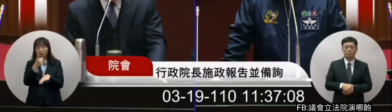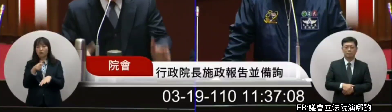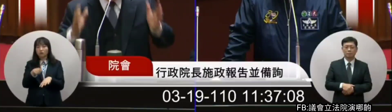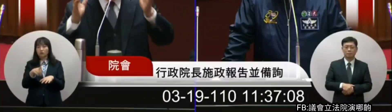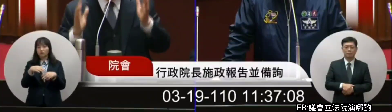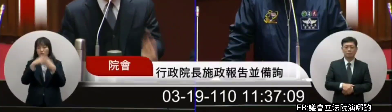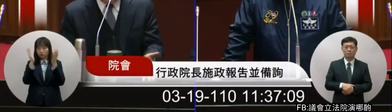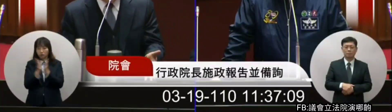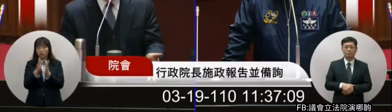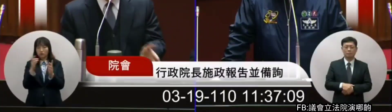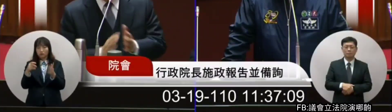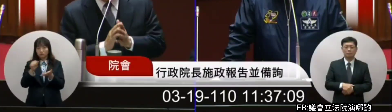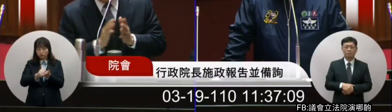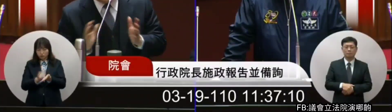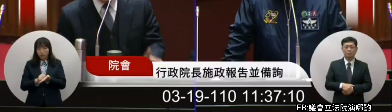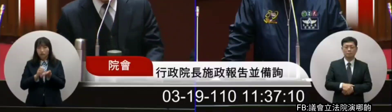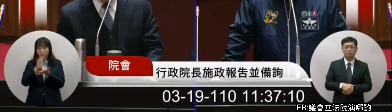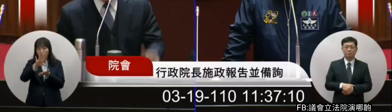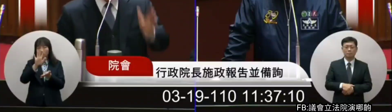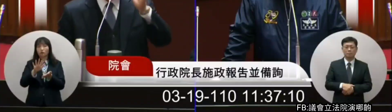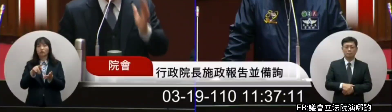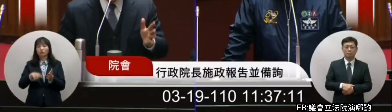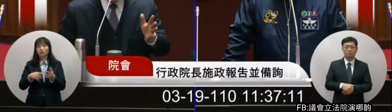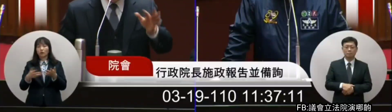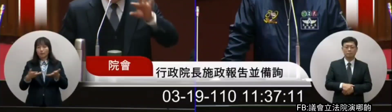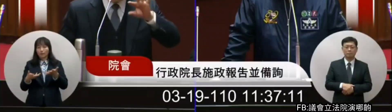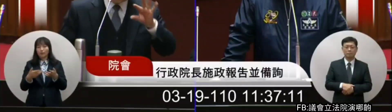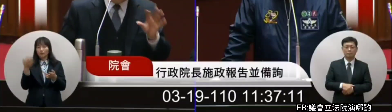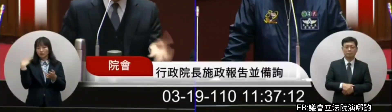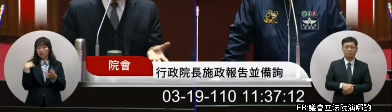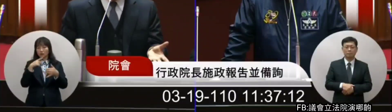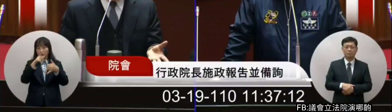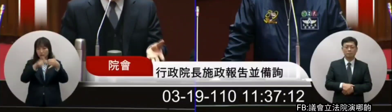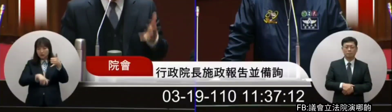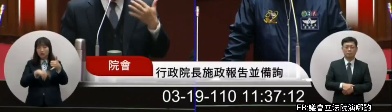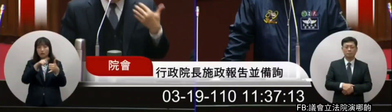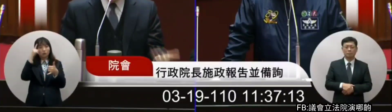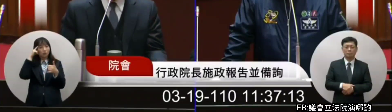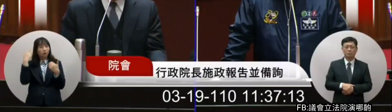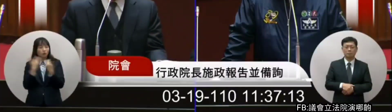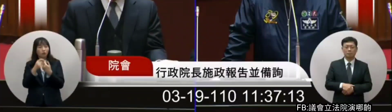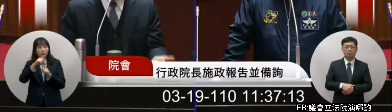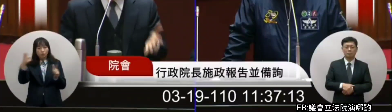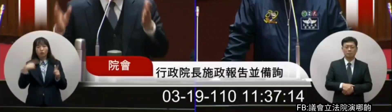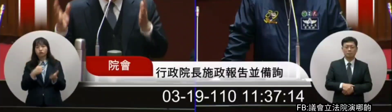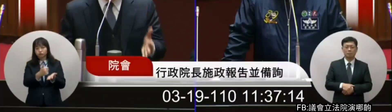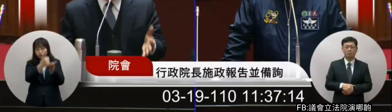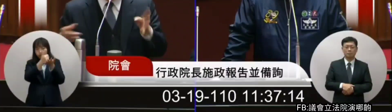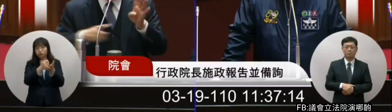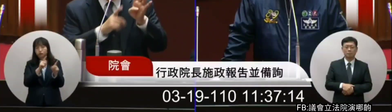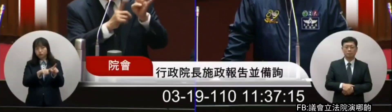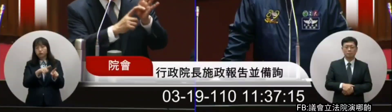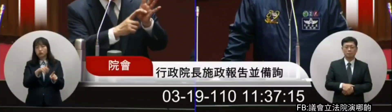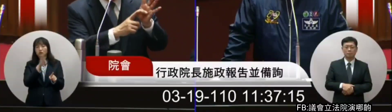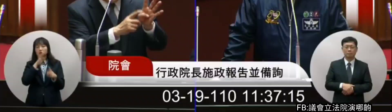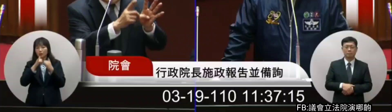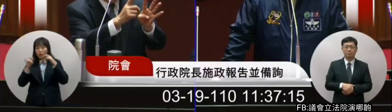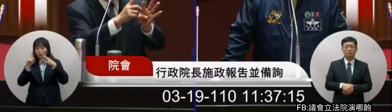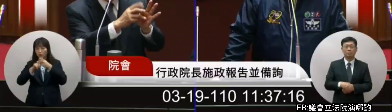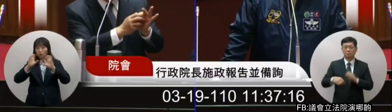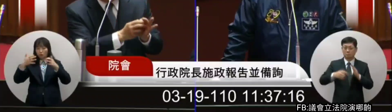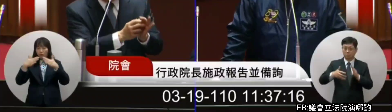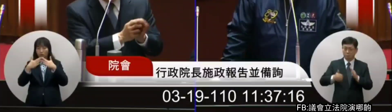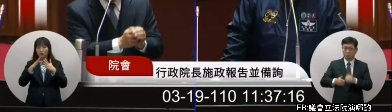个事情都有报告，那整个事情当事人有不同的看法，我们都尊重。到底我们是民主国